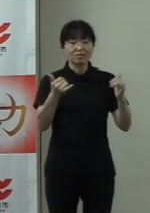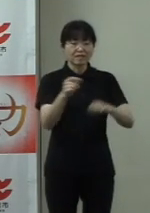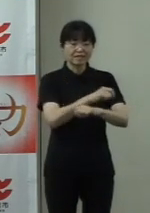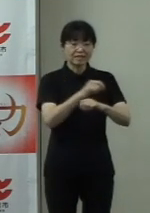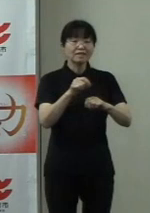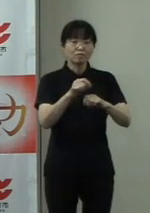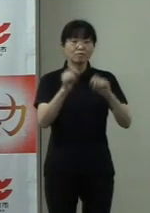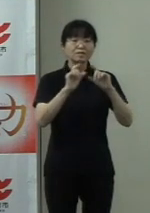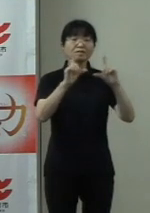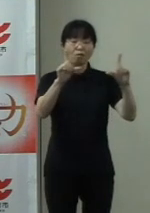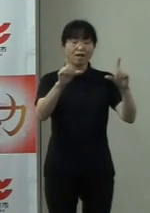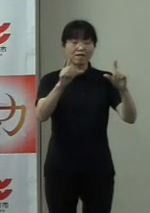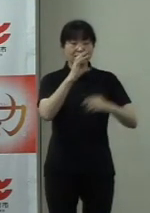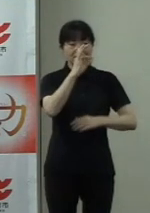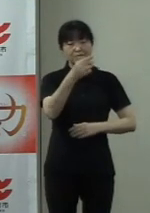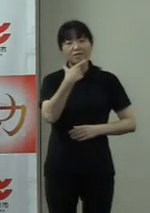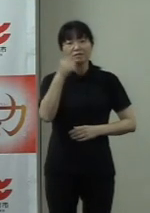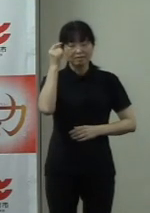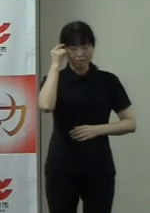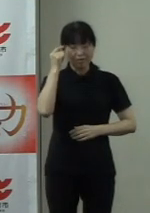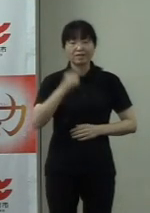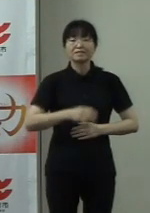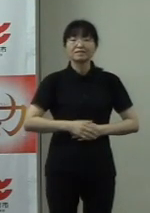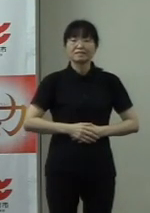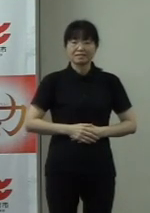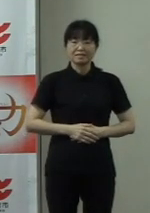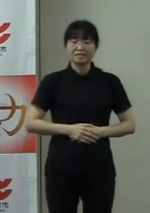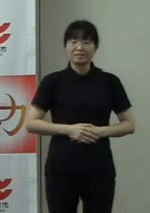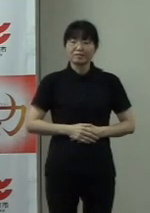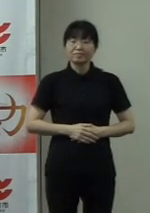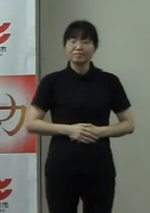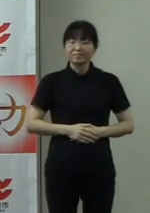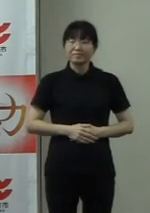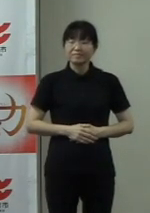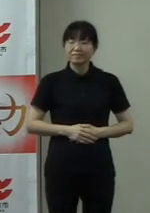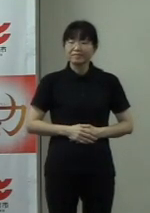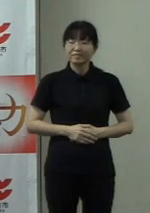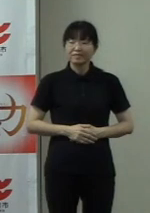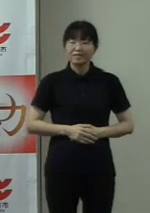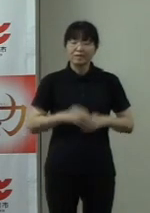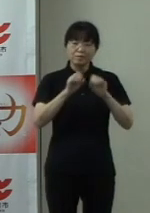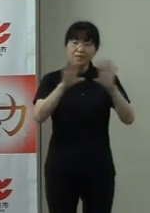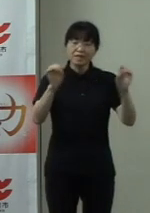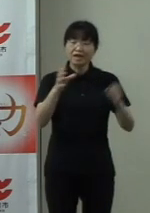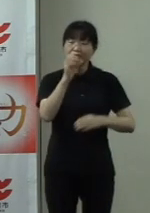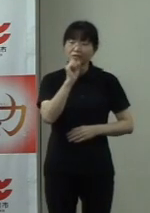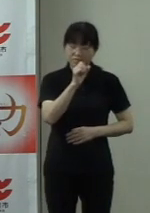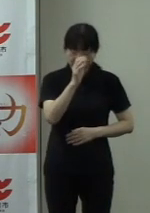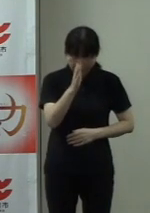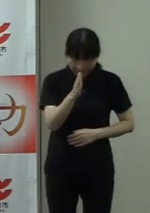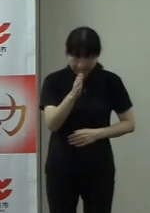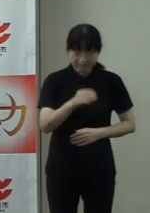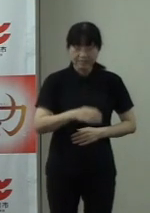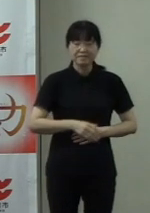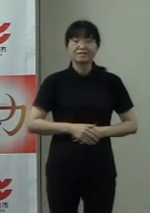演をご覧いただきたいというふうに思うところであります。毎度で申し訳ありませんが PR の方よろしくお願いしたいというふうに